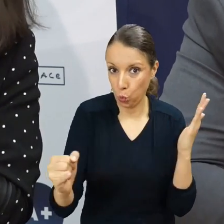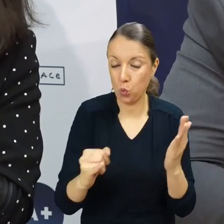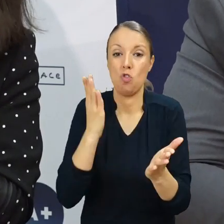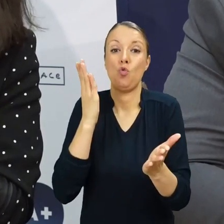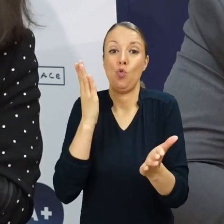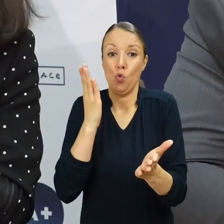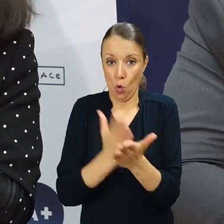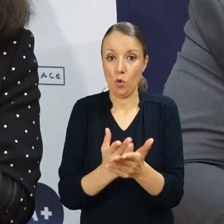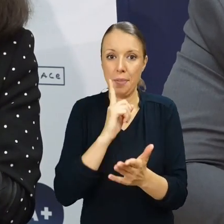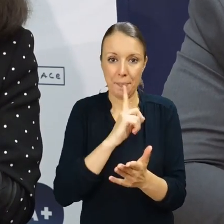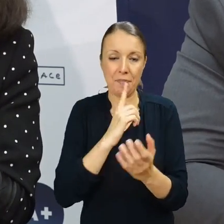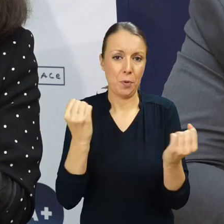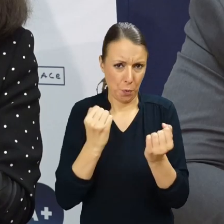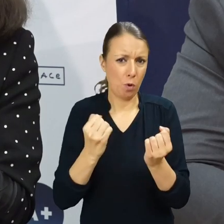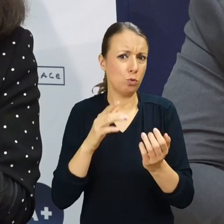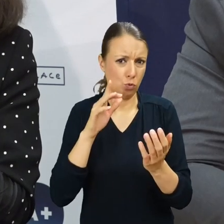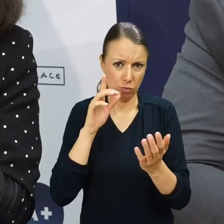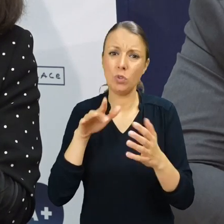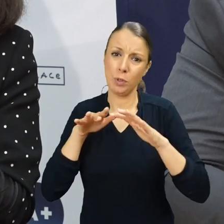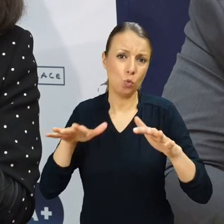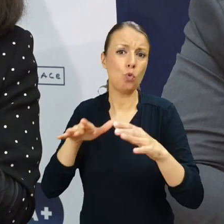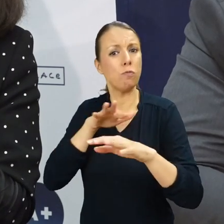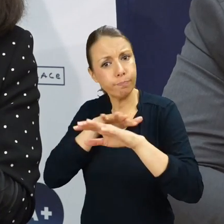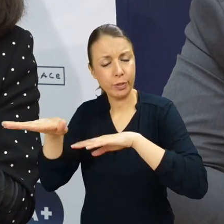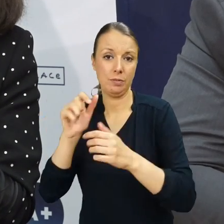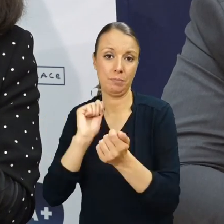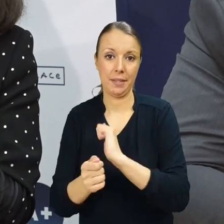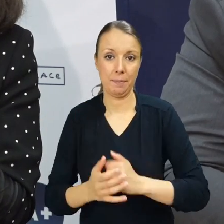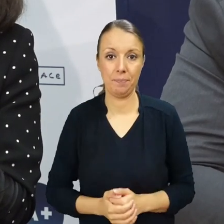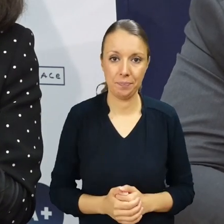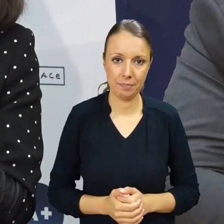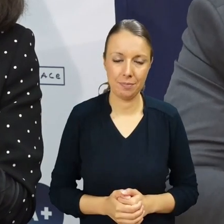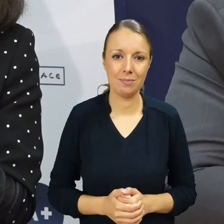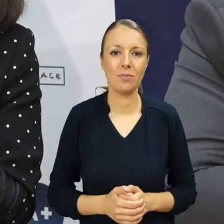też nawiązując tutaj do opłat, wydaje mi się,